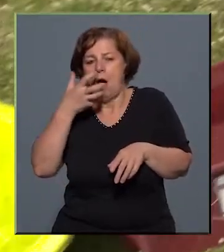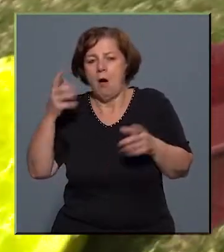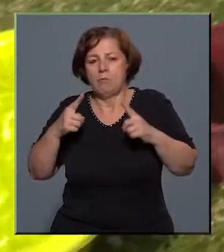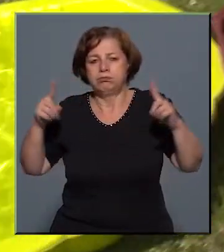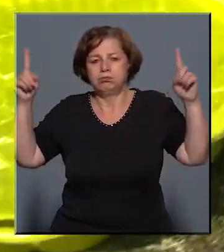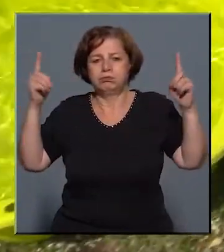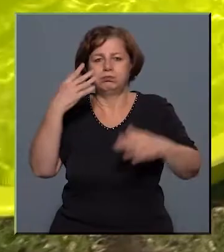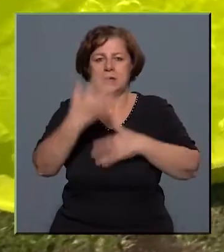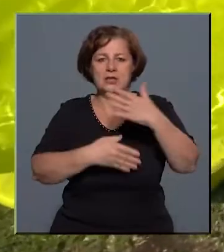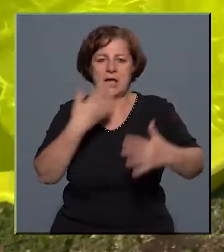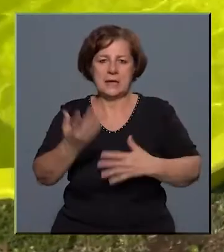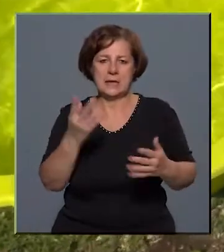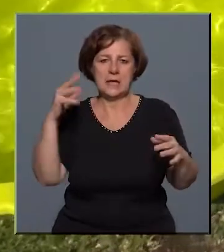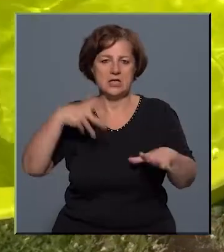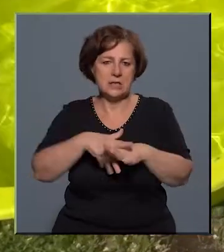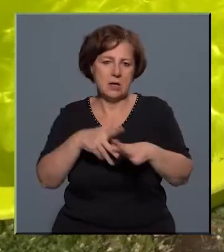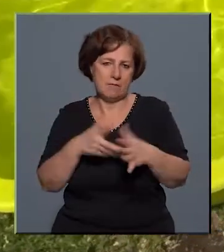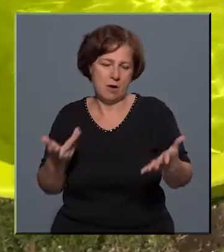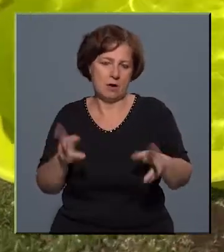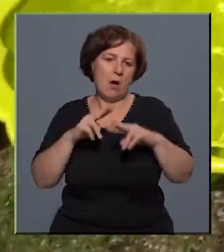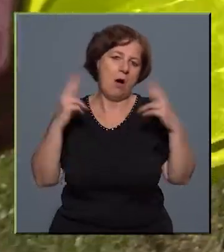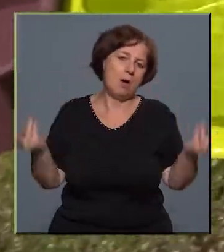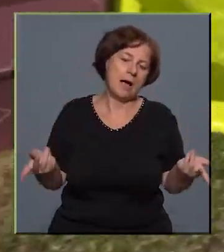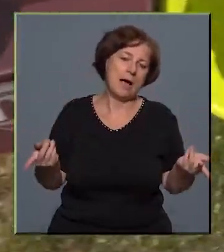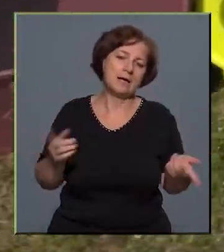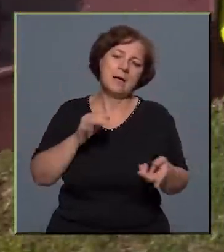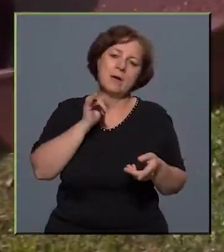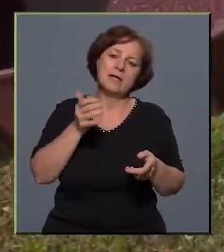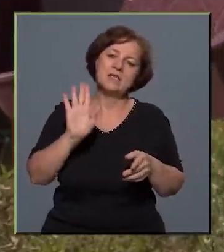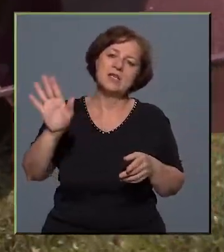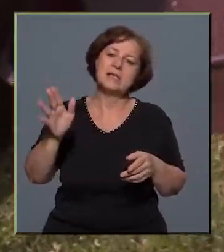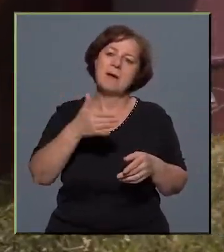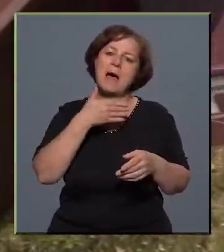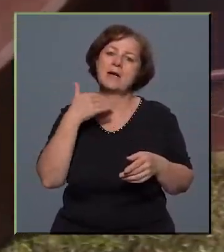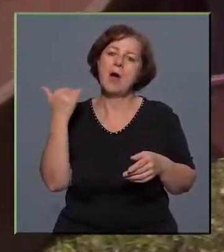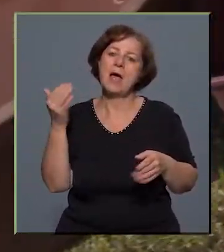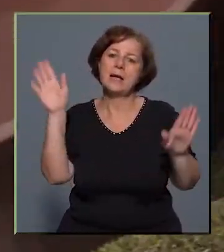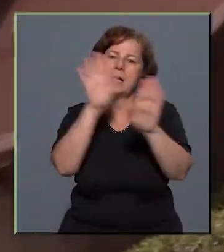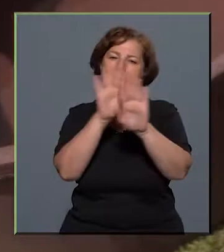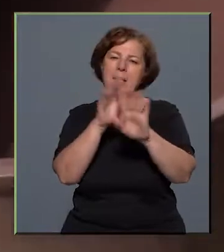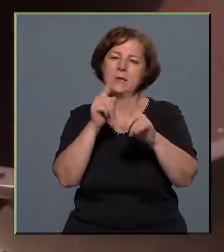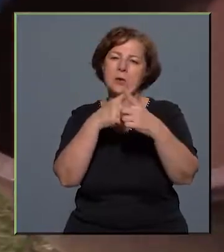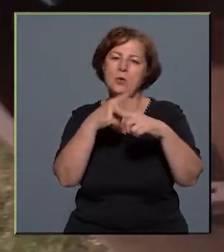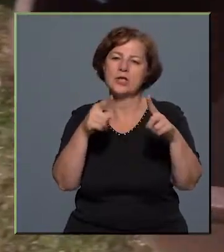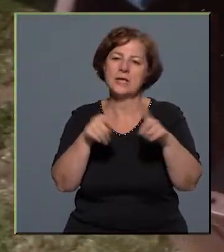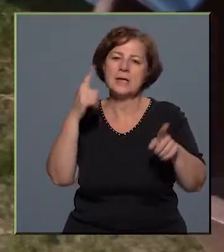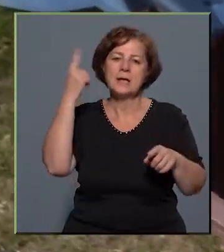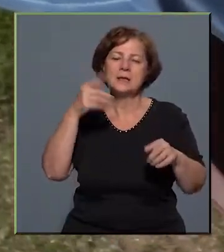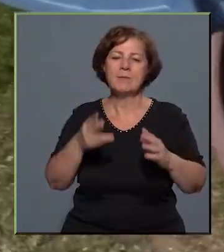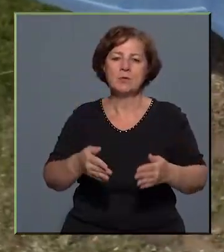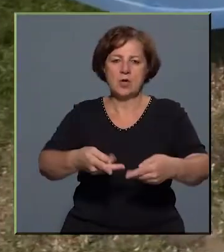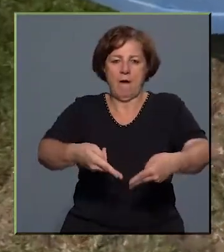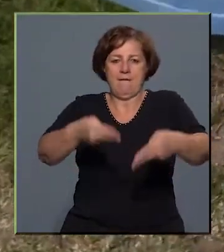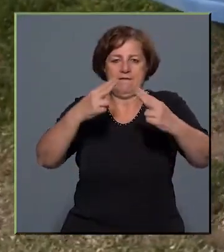kutya, és keringési zavarok lépnek fel, akár azért, mert nincs számára elég árnyékos rész,